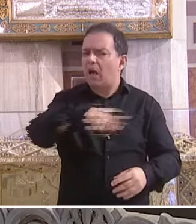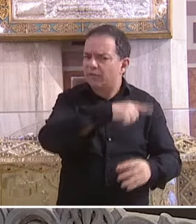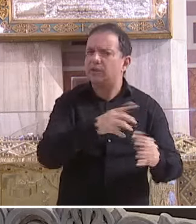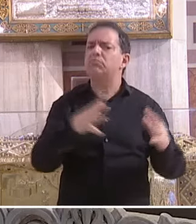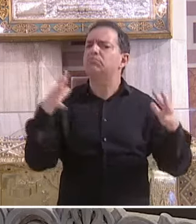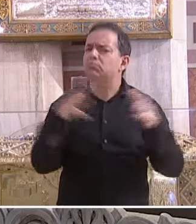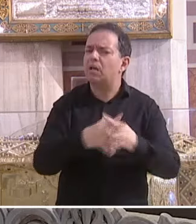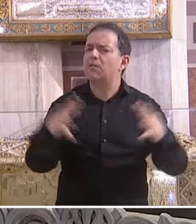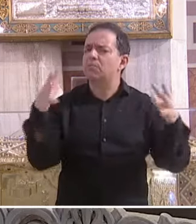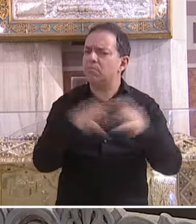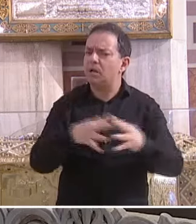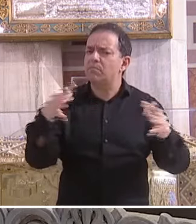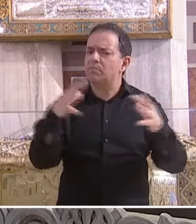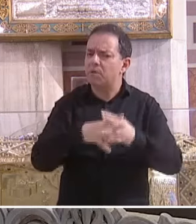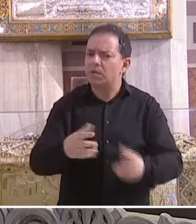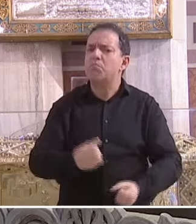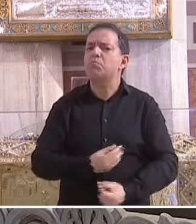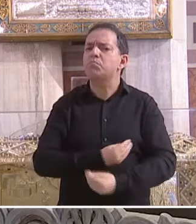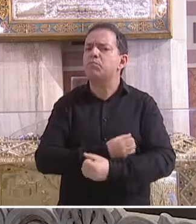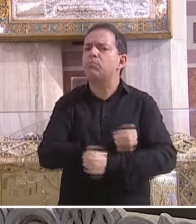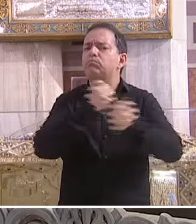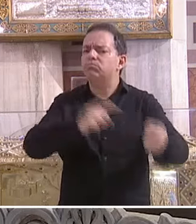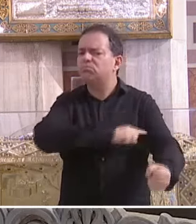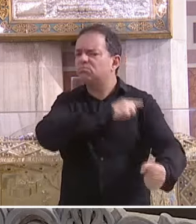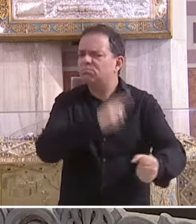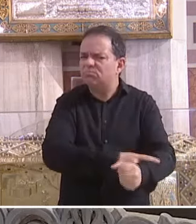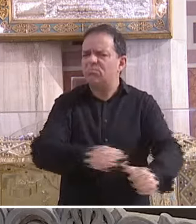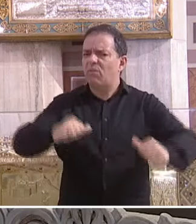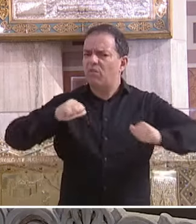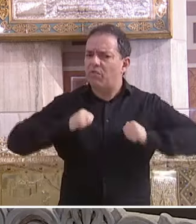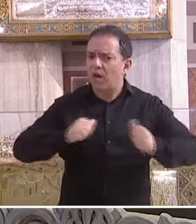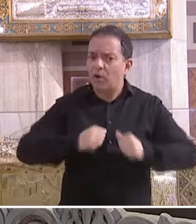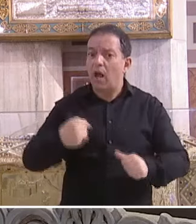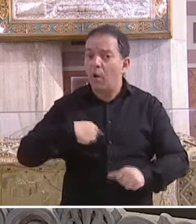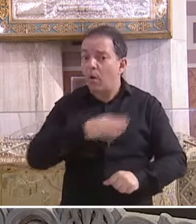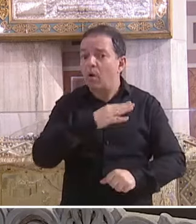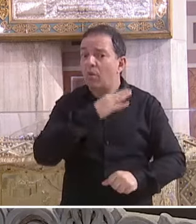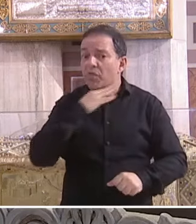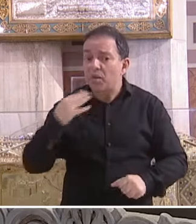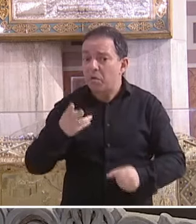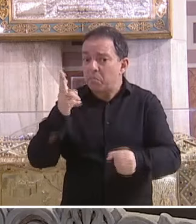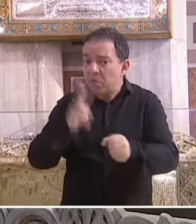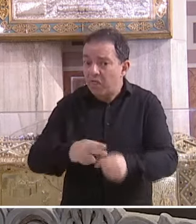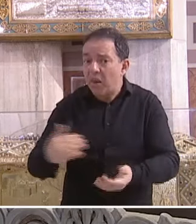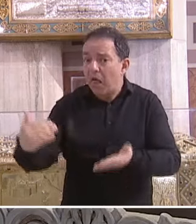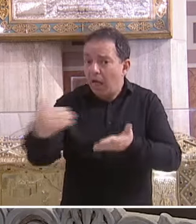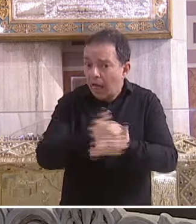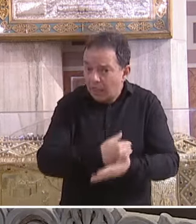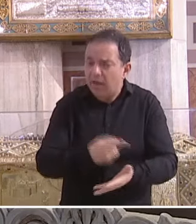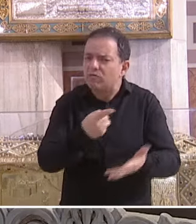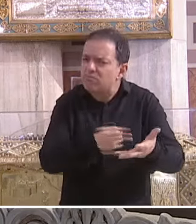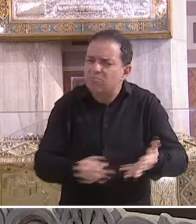μάχονται με τα μεγαλυτέρας μανίας, πληροφορούμενοι τον άδικο θάνατό μου.